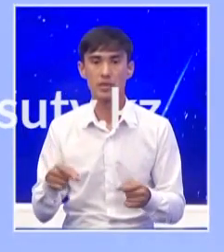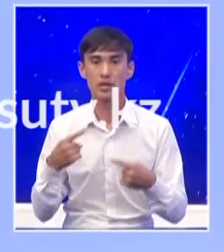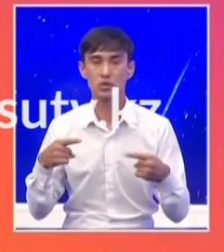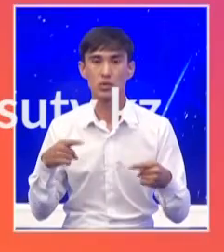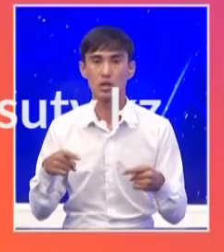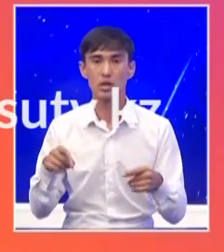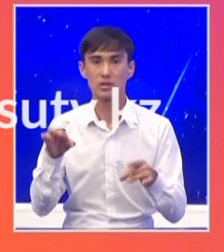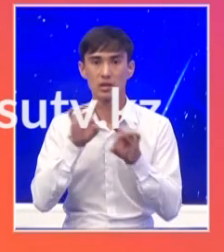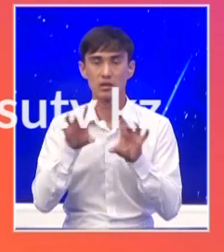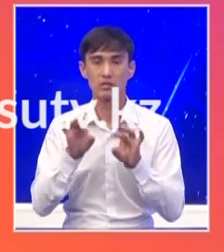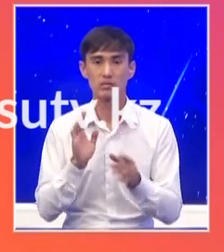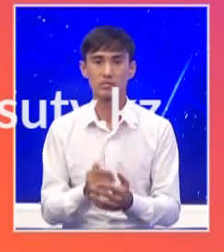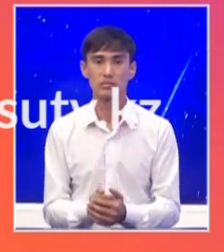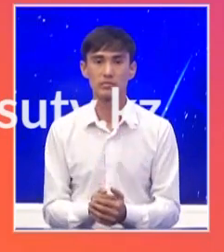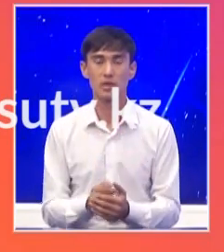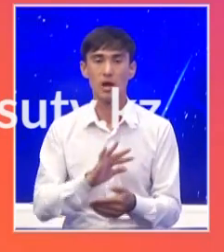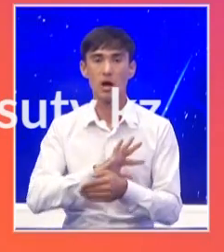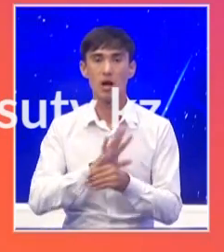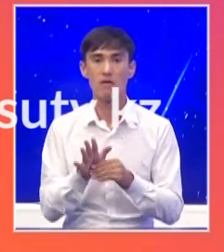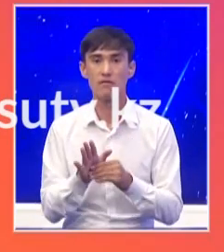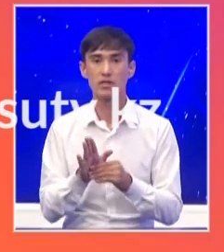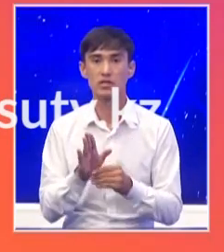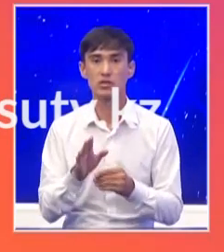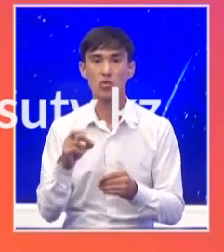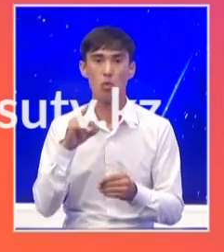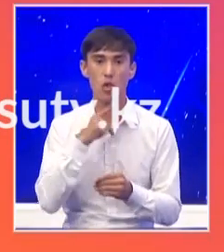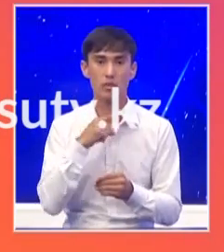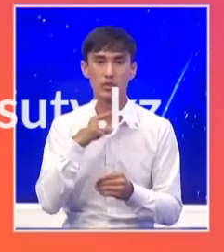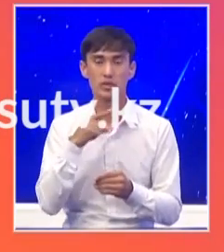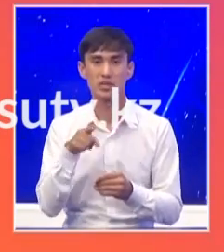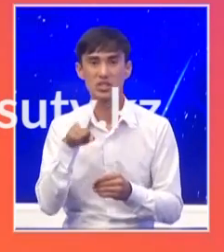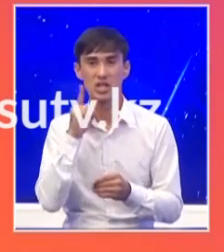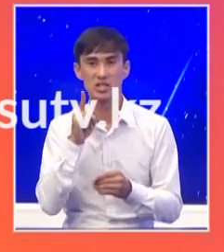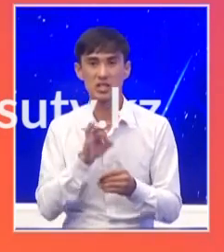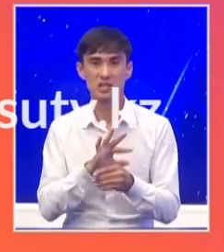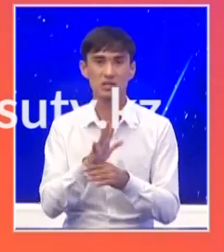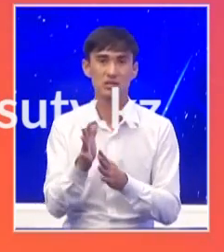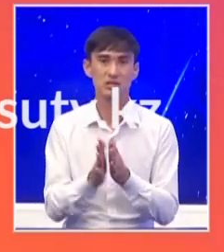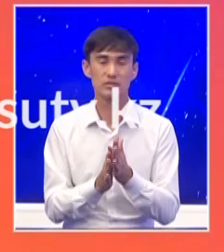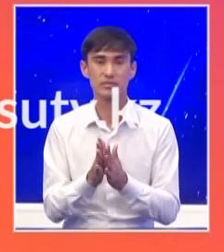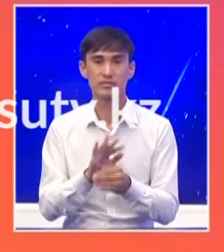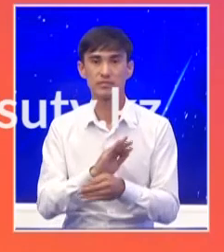білдіріп жатыр. Коронавируспен улап жатыр. Бұл жасыл желектерді залалсыздандырып